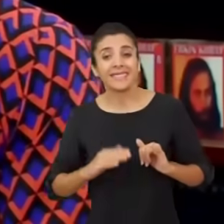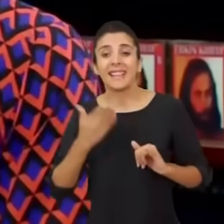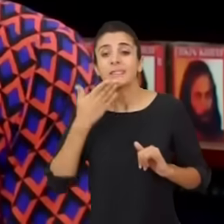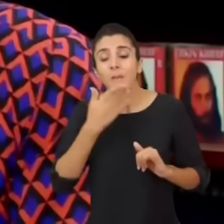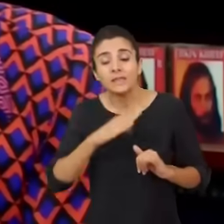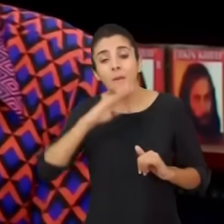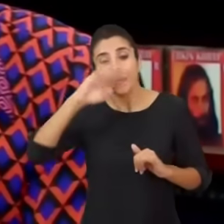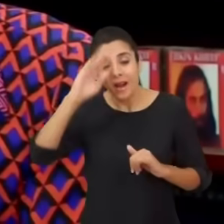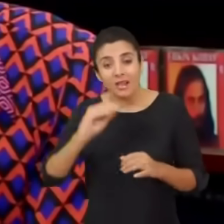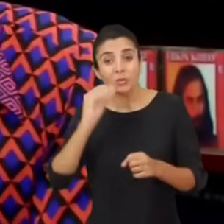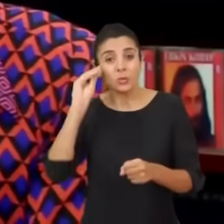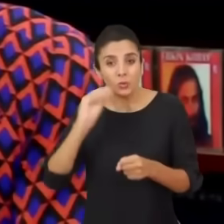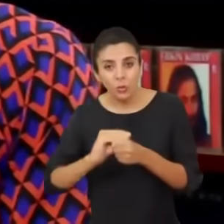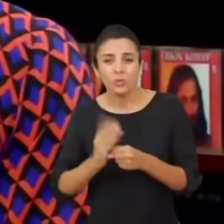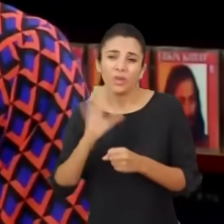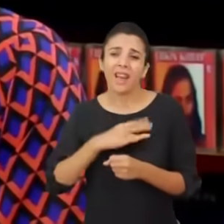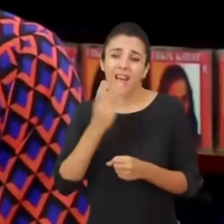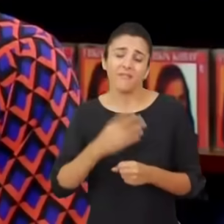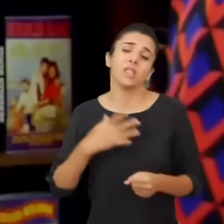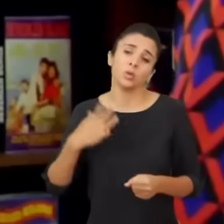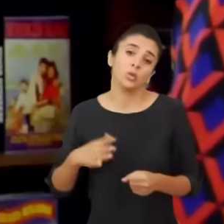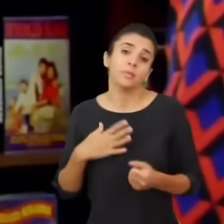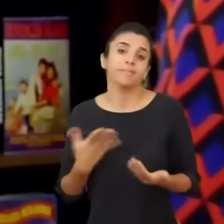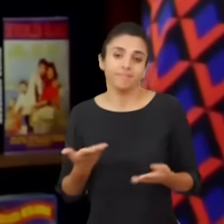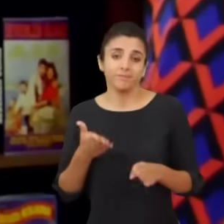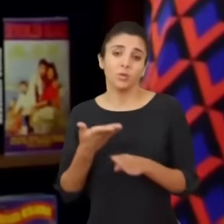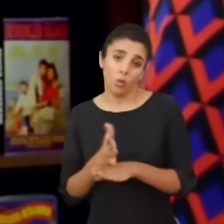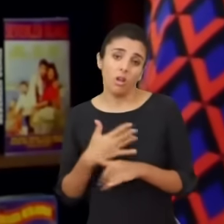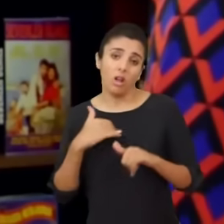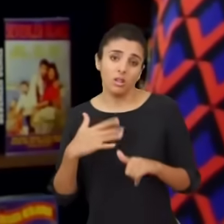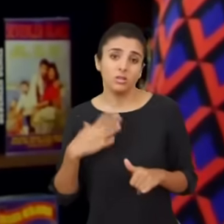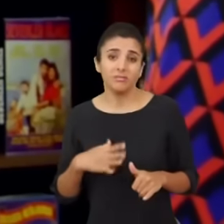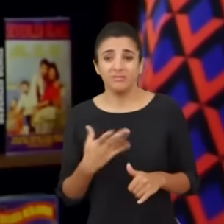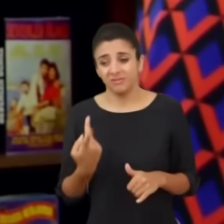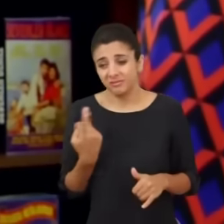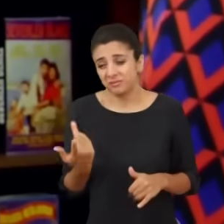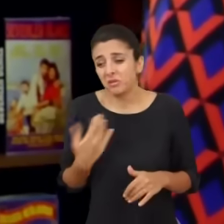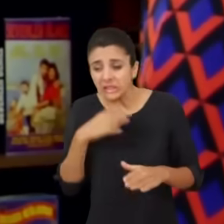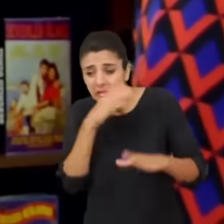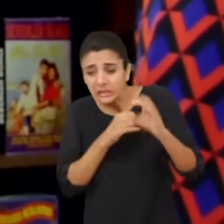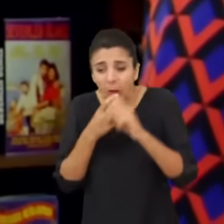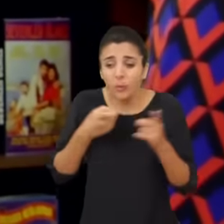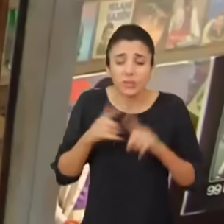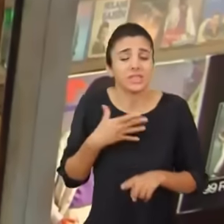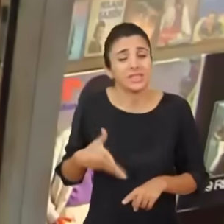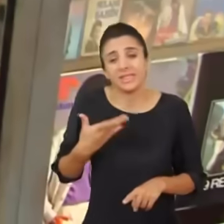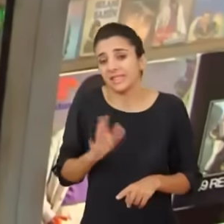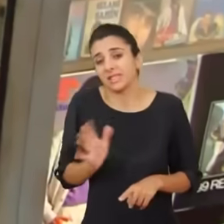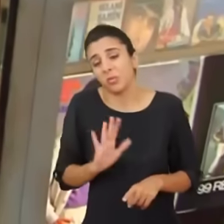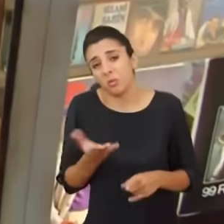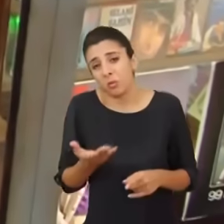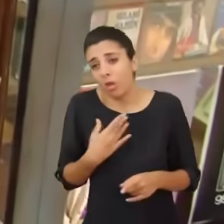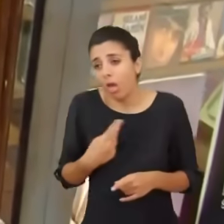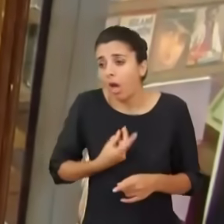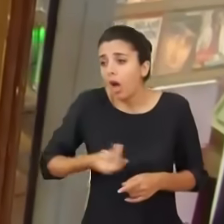atlatalım. Artık yapalım yani. Değil mi? Yani biz de böyle artık gizli saklı buluşmayalım yani. Değil mi? Böyle